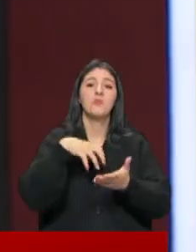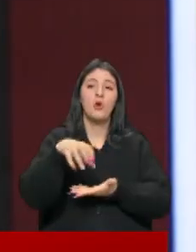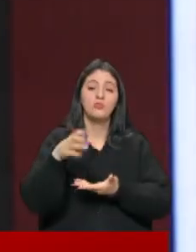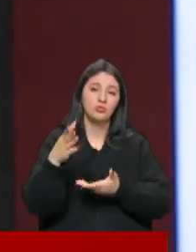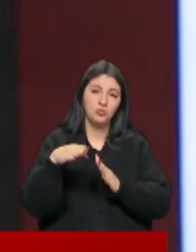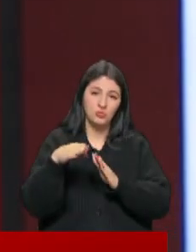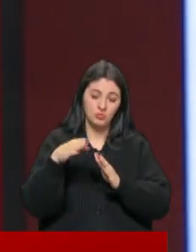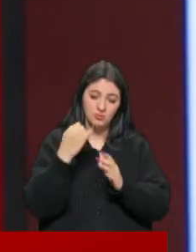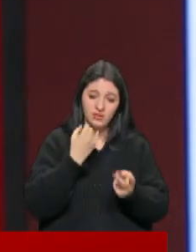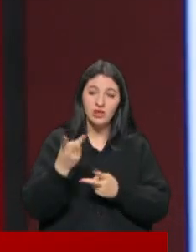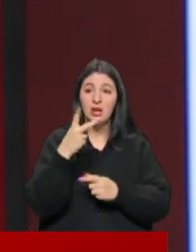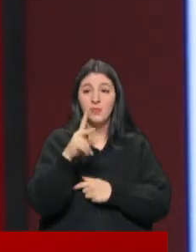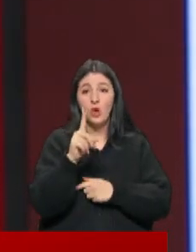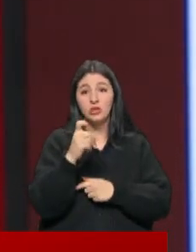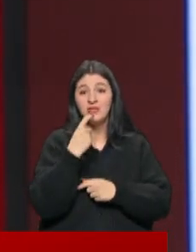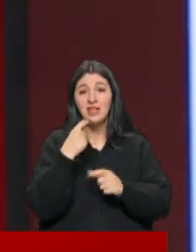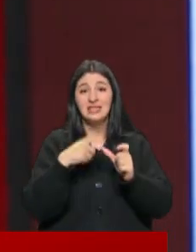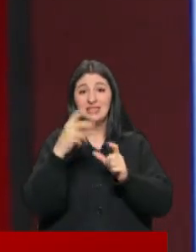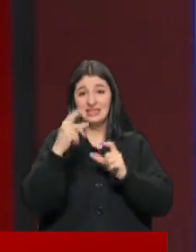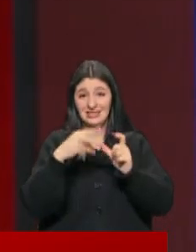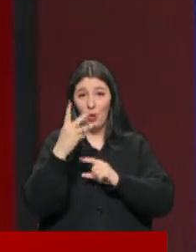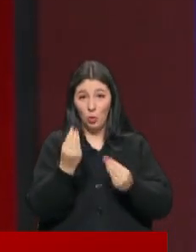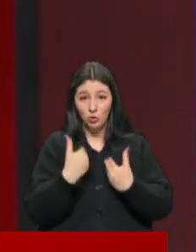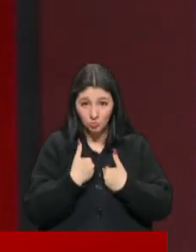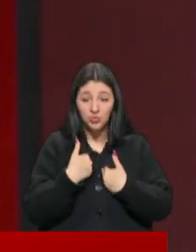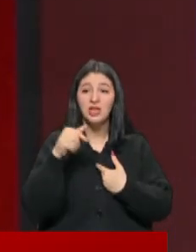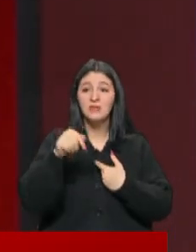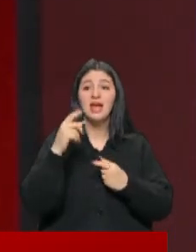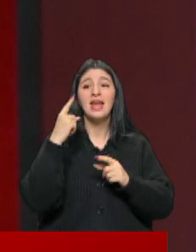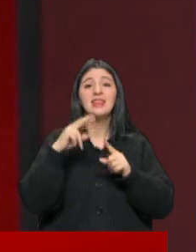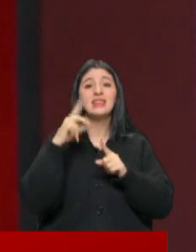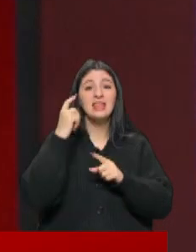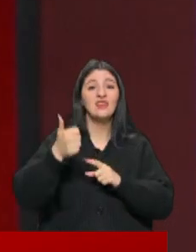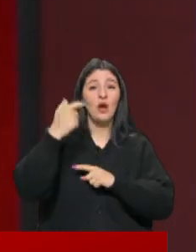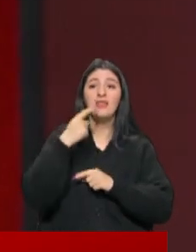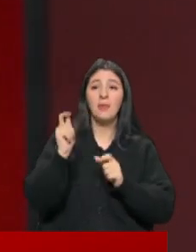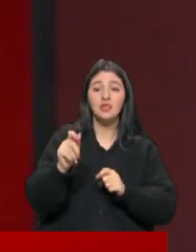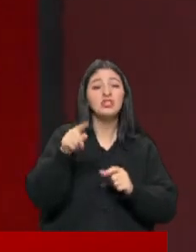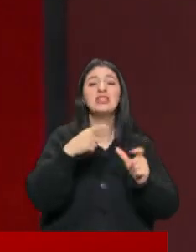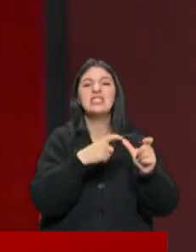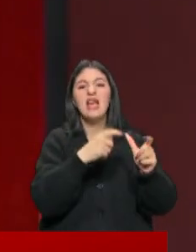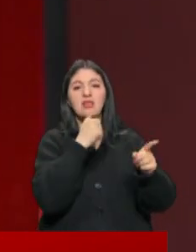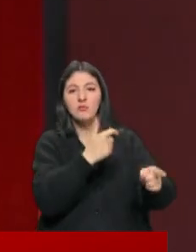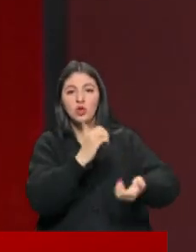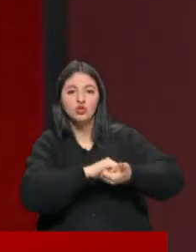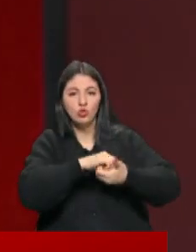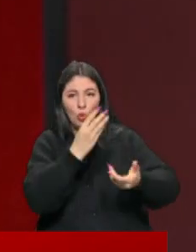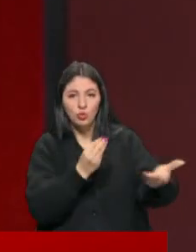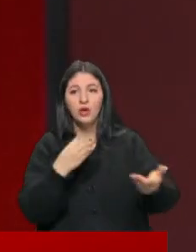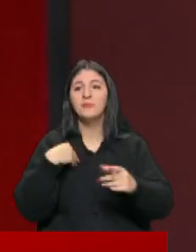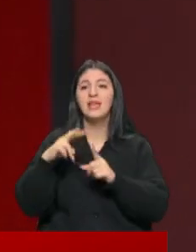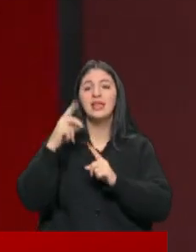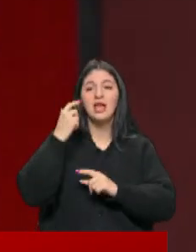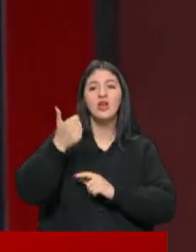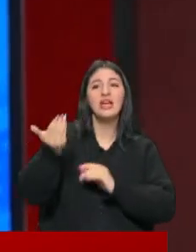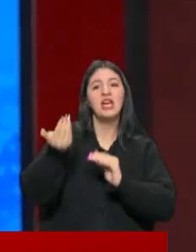konuydu. 2019'da ben Sisi olmuştum. Şimdi Netanyahu demeye başladı. Çünkü Sisi ile dostluğu var. Neyse biz de Netanyahu ile